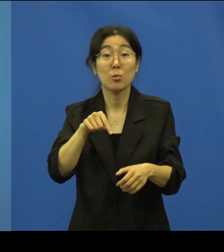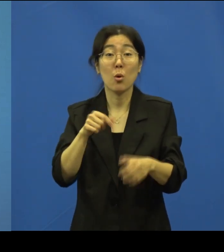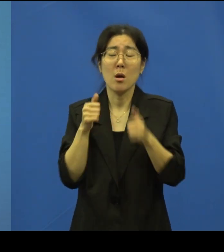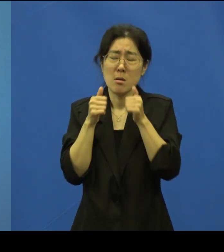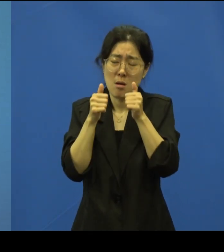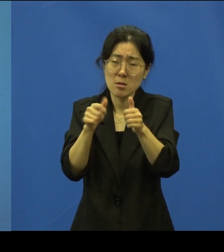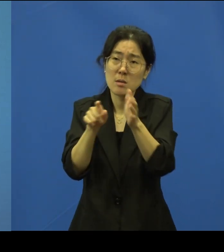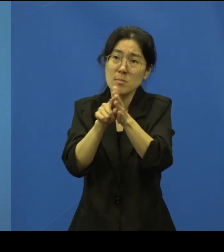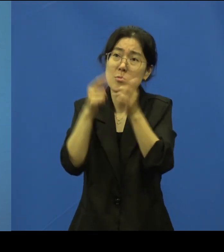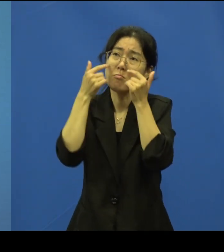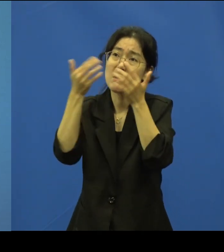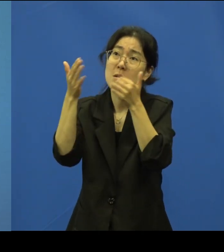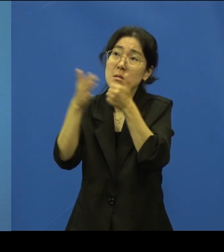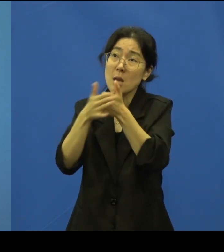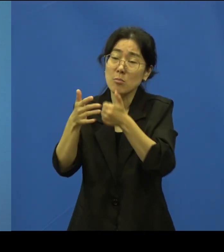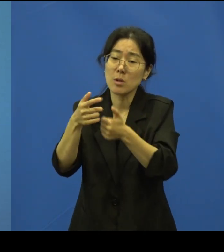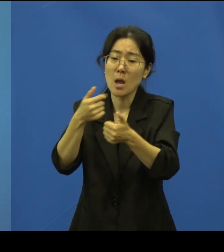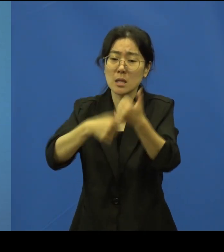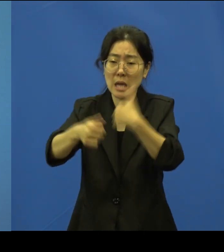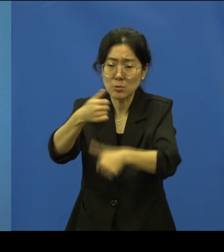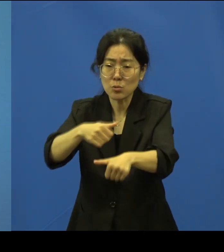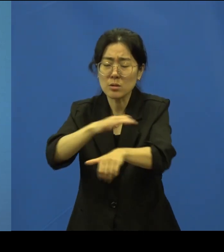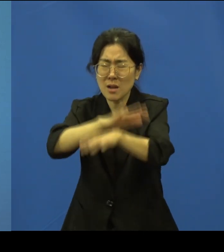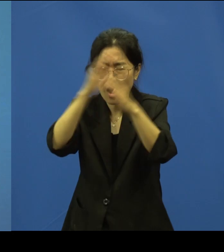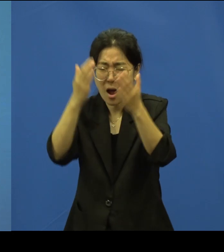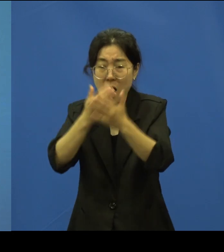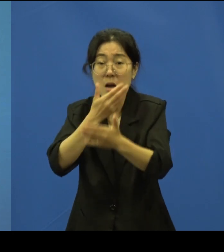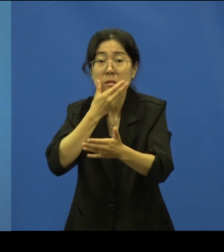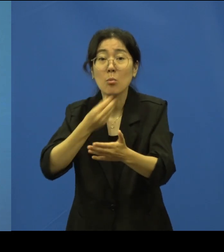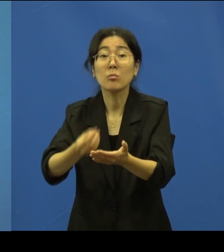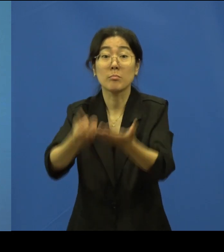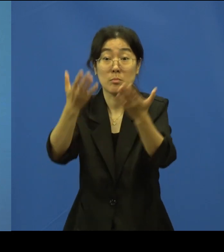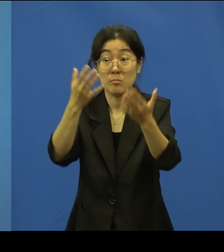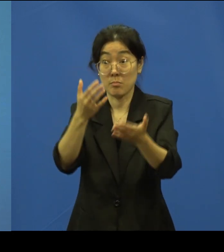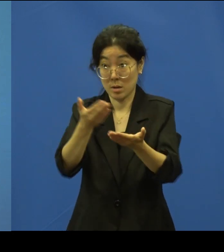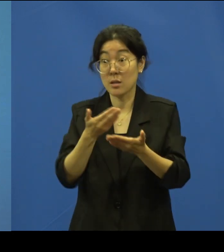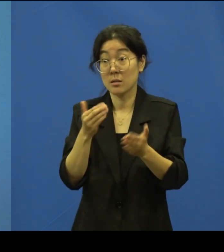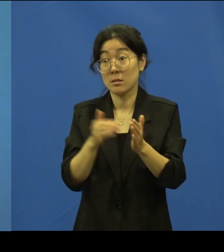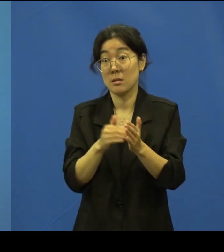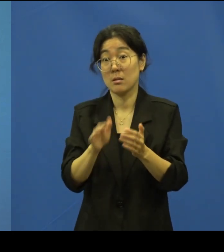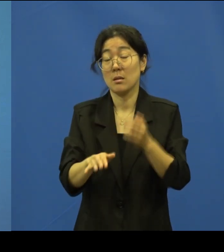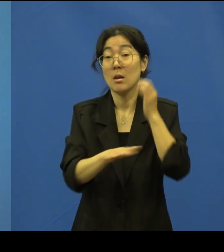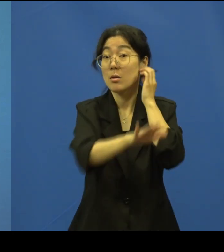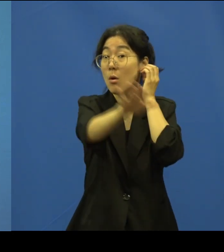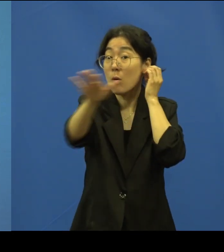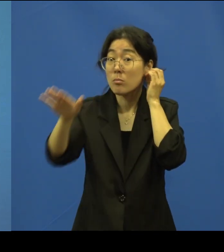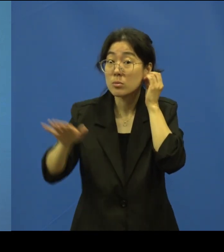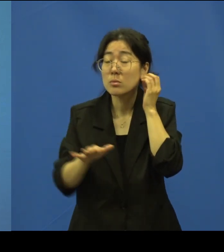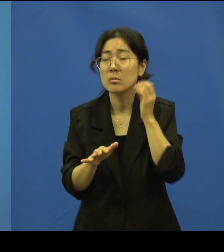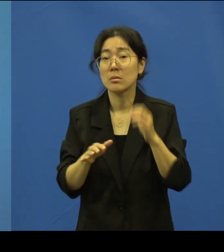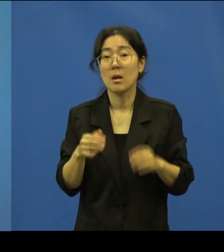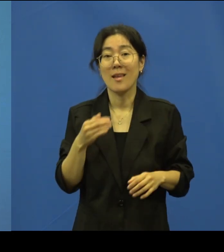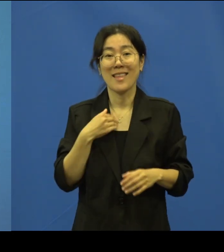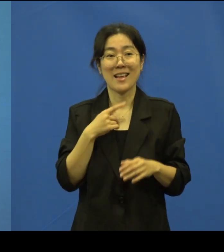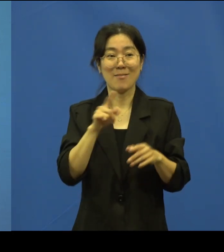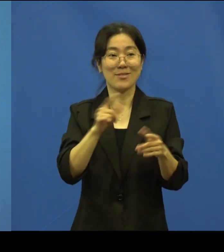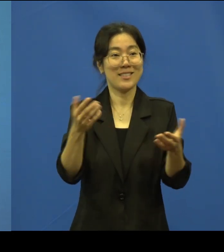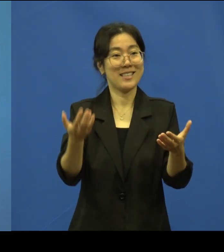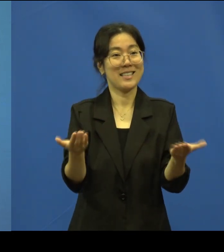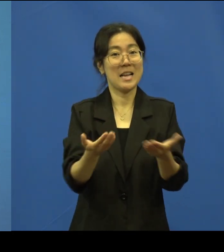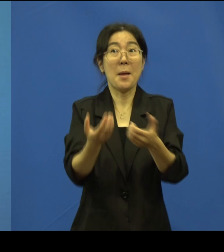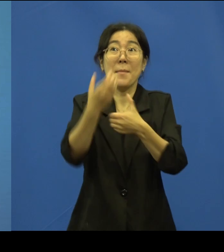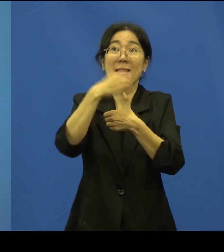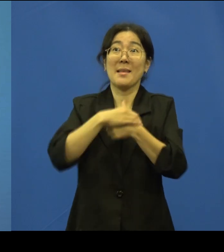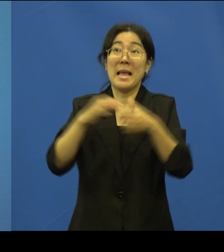약속과 축복과 은혜를 받게 되는 것이에요. 여러분, 우리가 무슨 일을 맡았다고 잠시